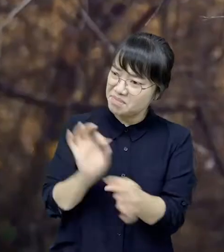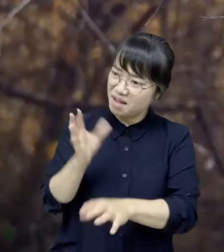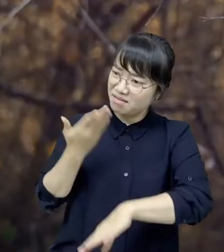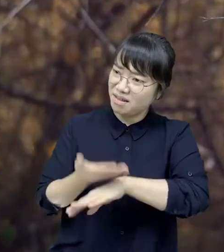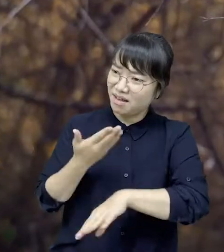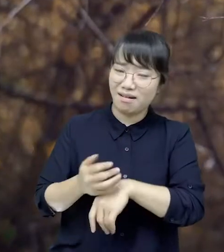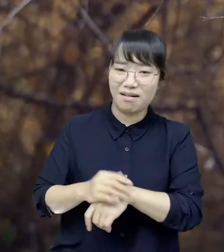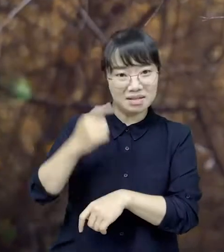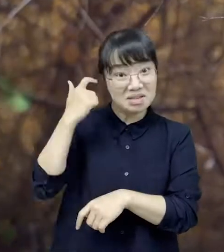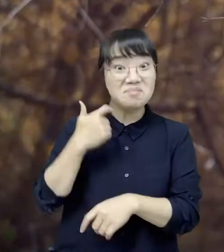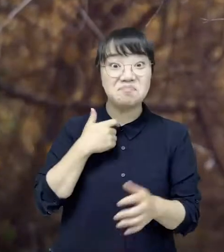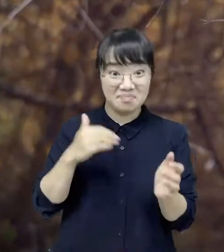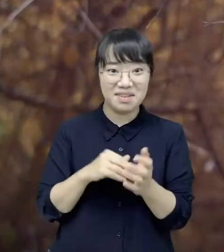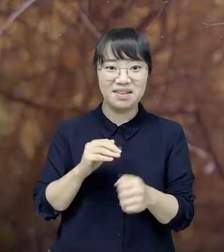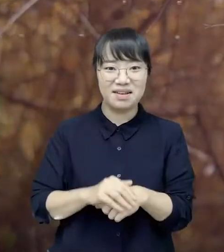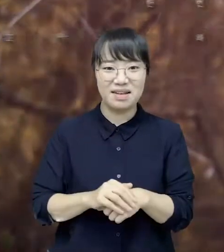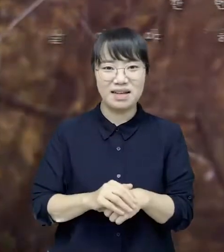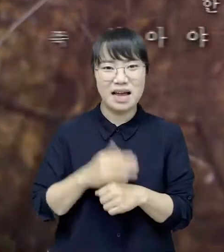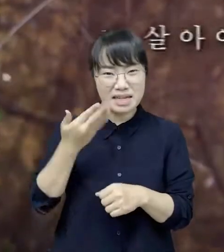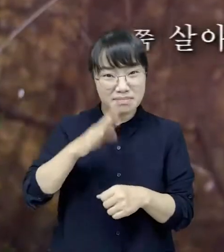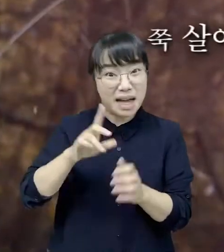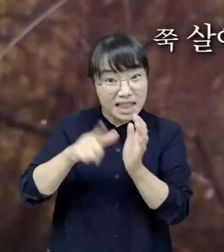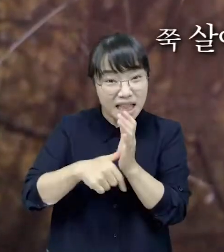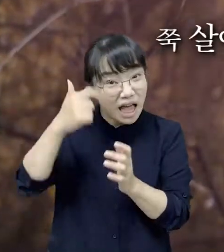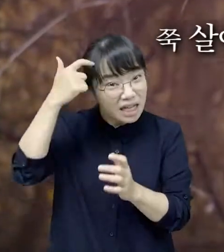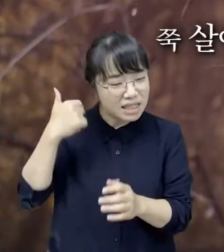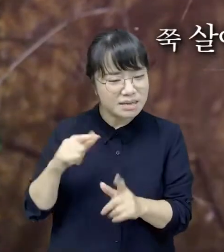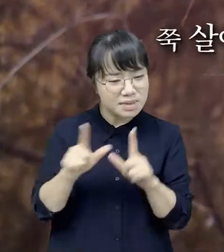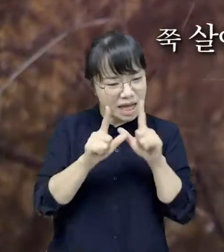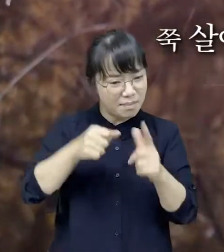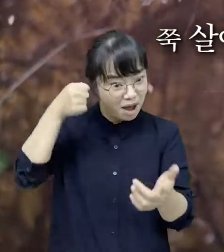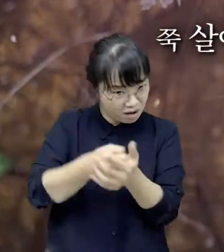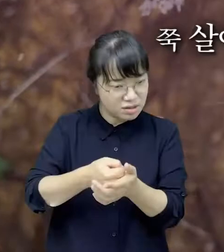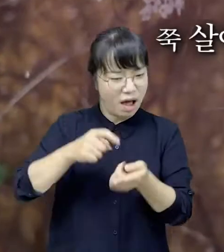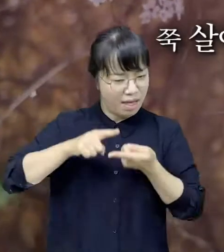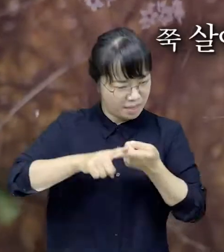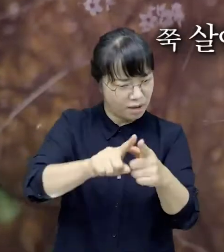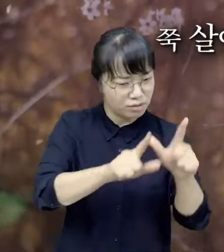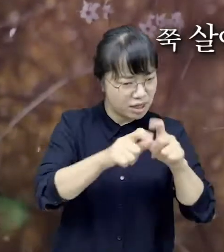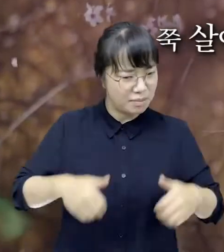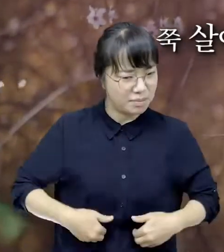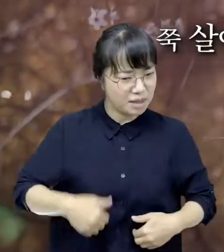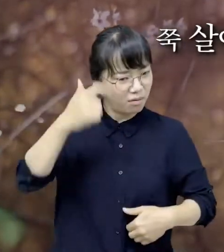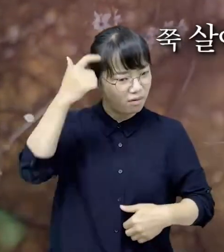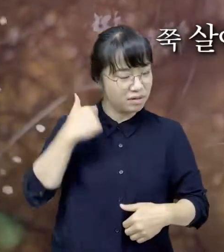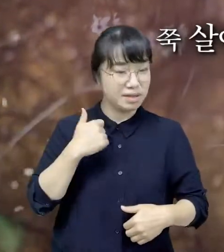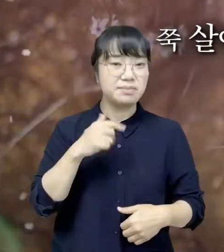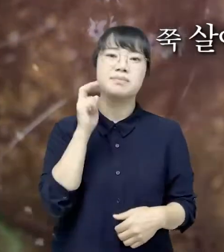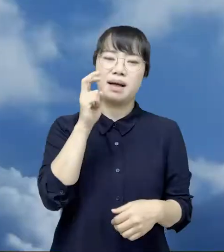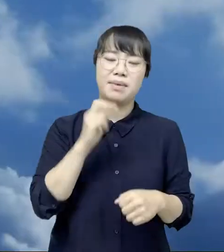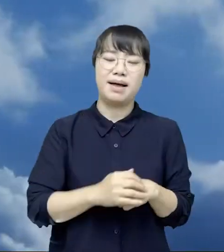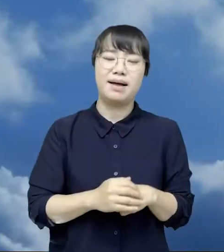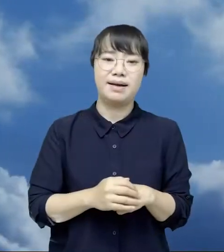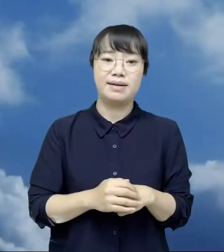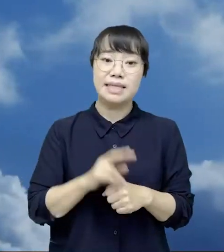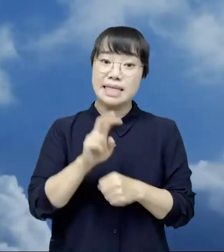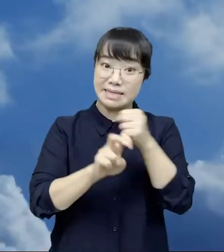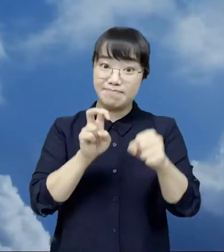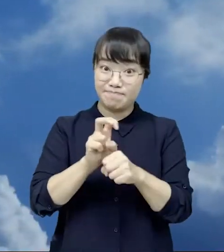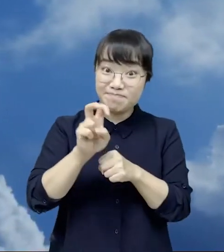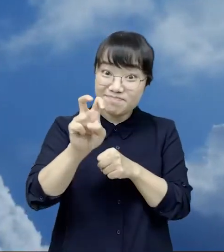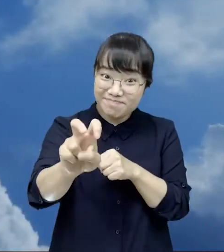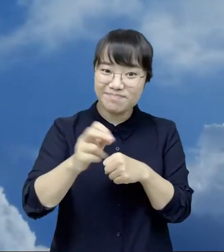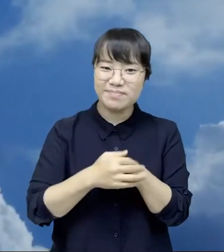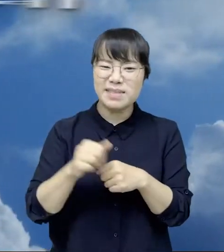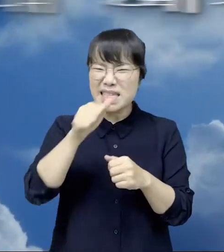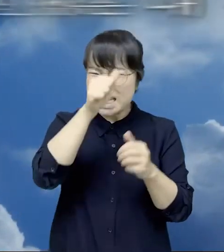맞네. 그때만 해도 나는 삶이 한번 마음먹은 대로 쭉 살아야 하는 것이라 믿었던 것이다. 그로부터